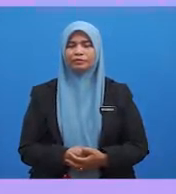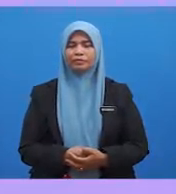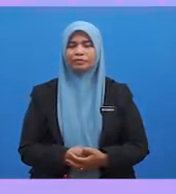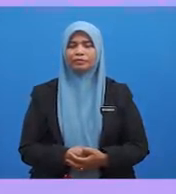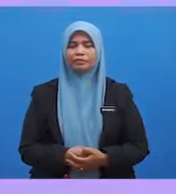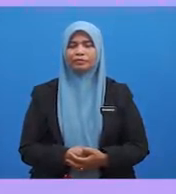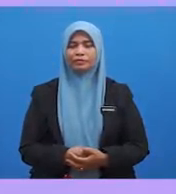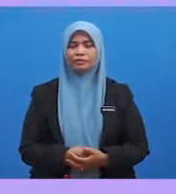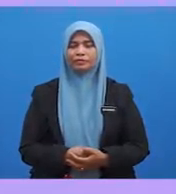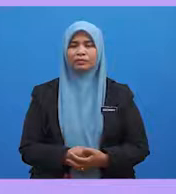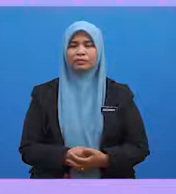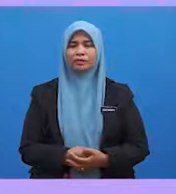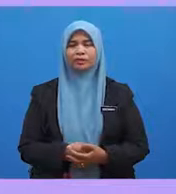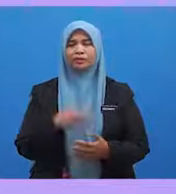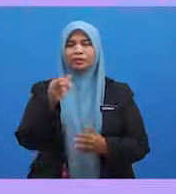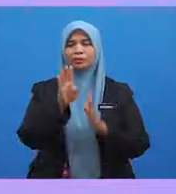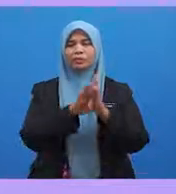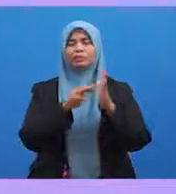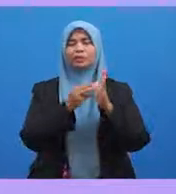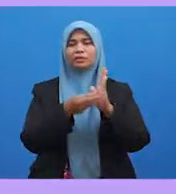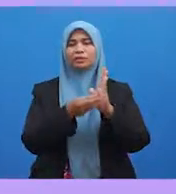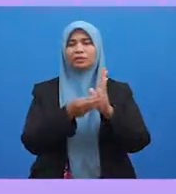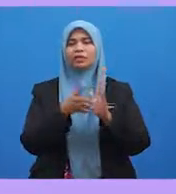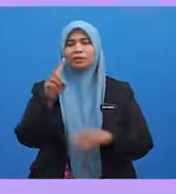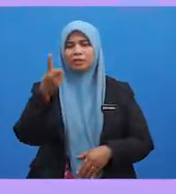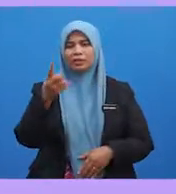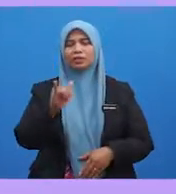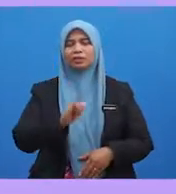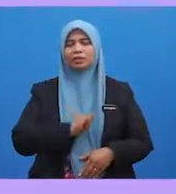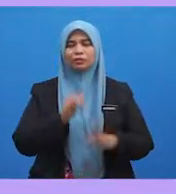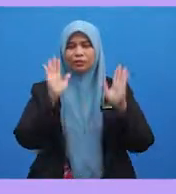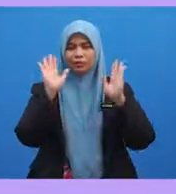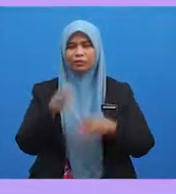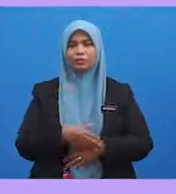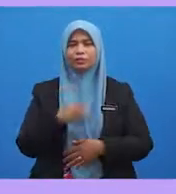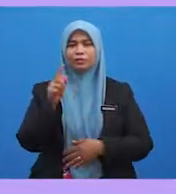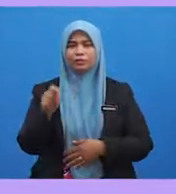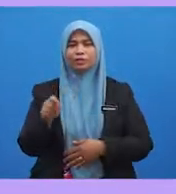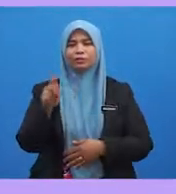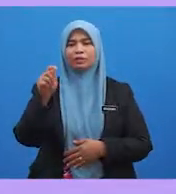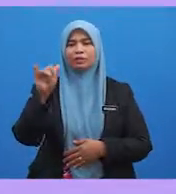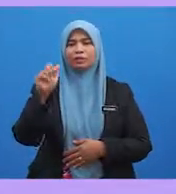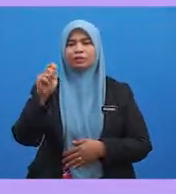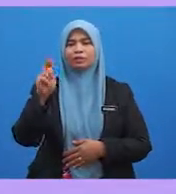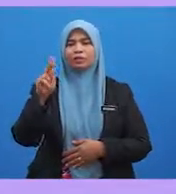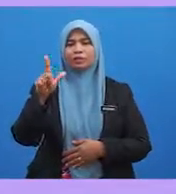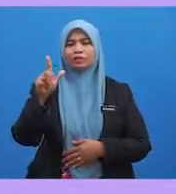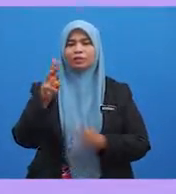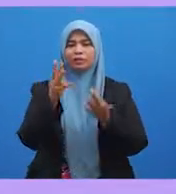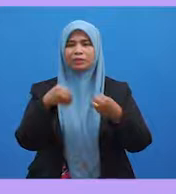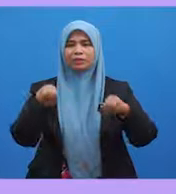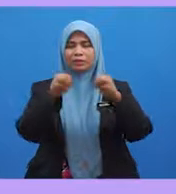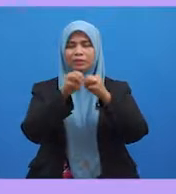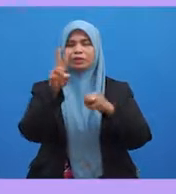ta'ala. Yang bermaksud, sahaja aku solat sunat tahiyatul masjid dua